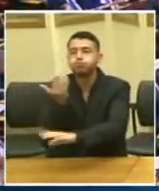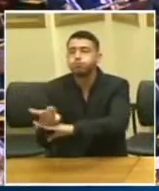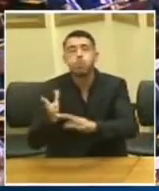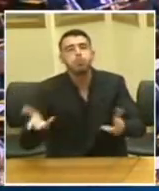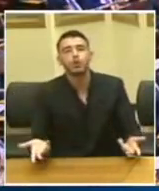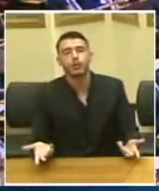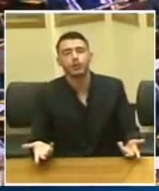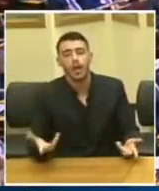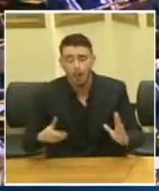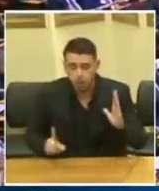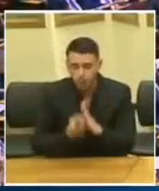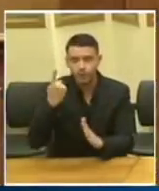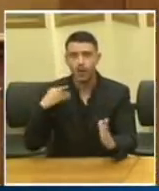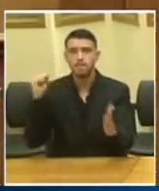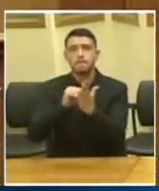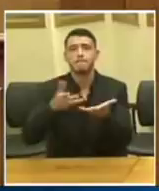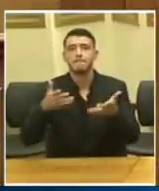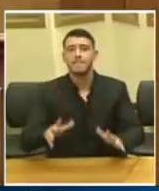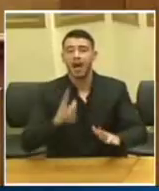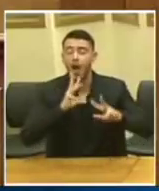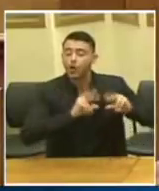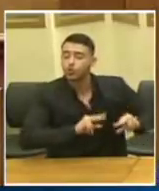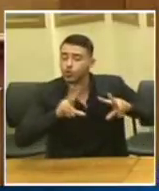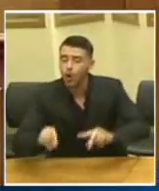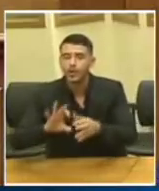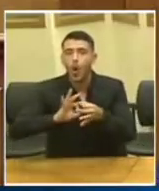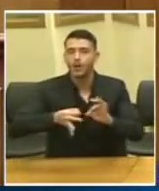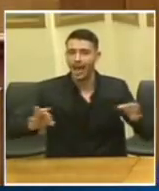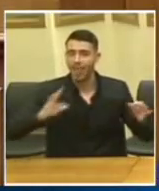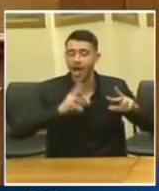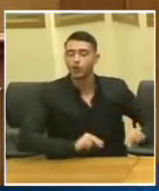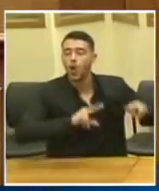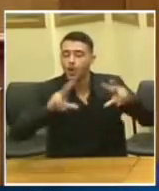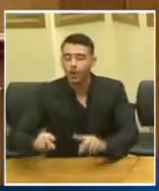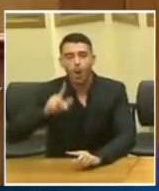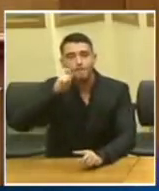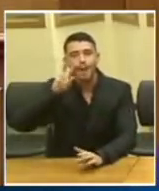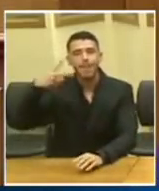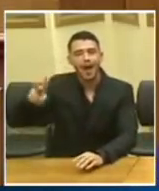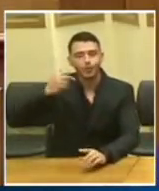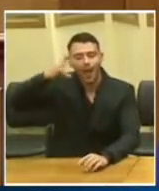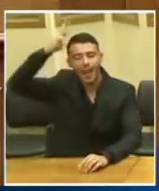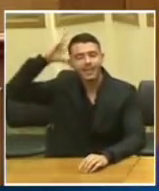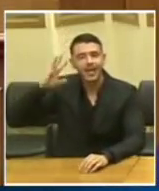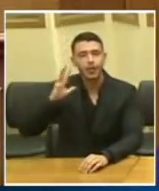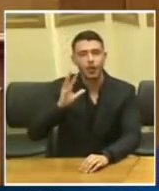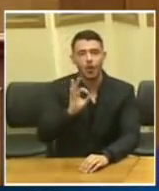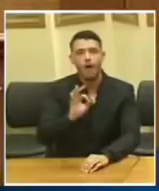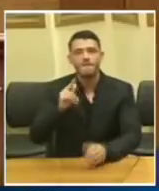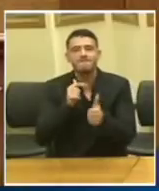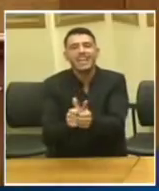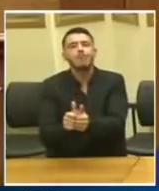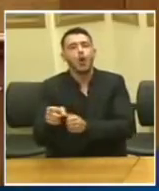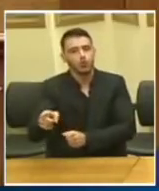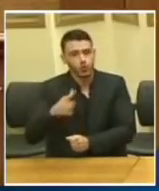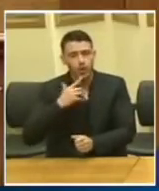Το ίδιο θα κάνουνε και για την Ολυμπιάδα και για τον Φίλιππο και για όλα τα άλλα μνημεία